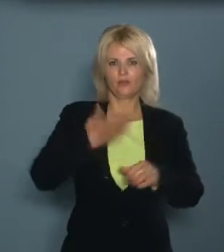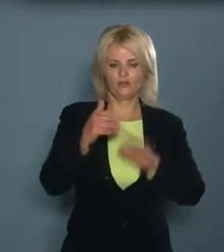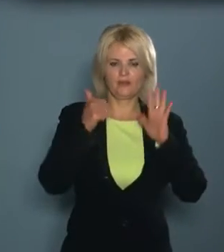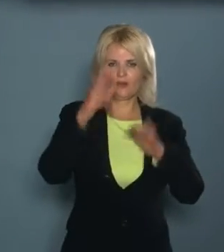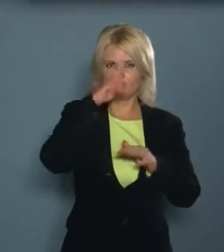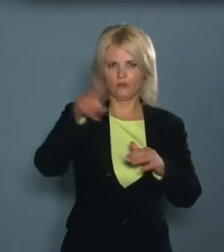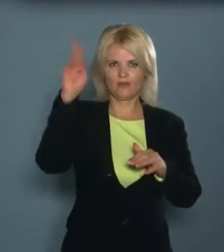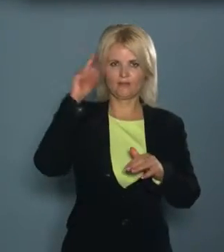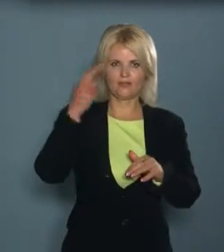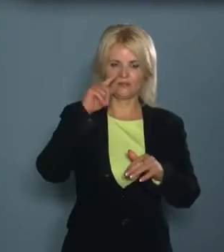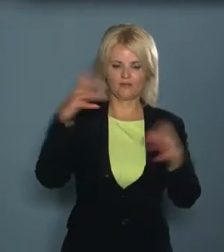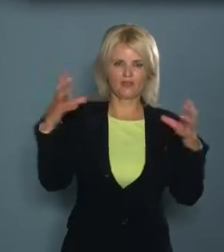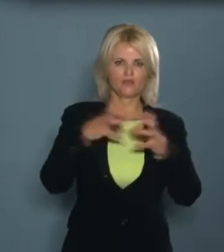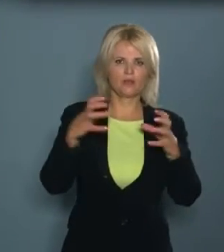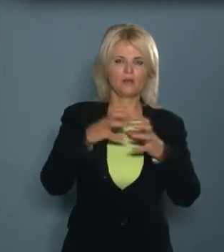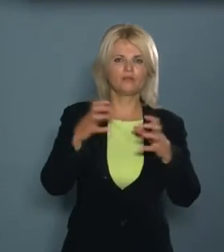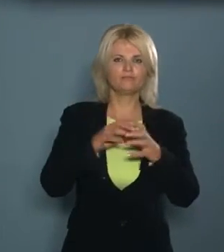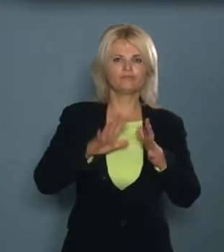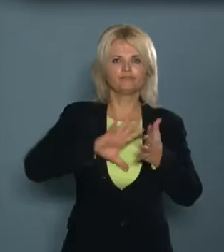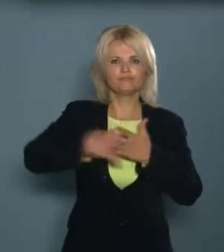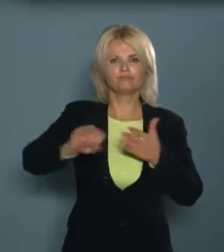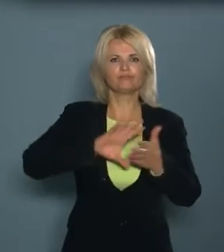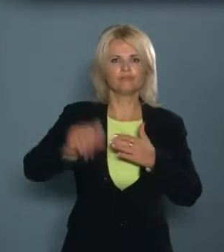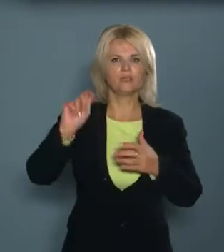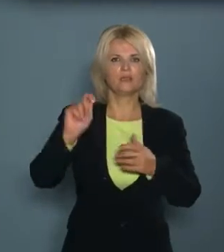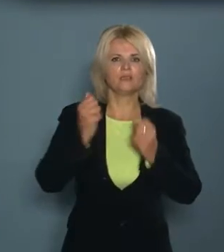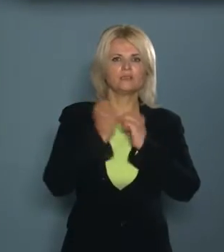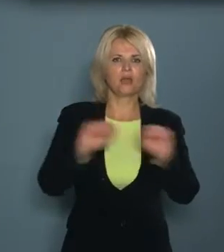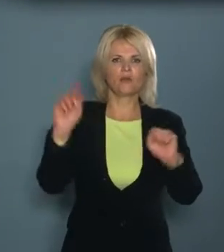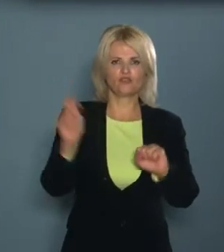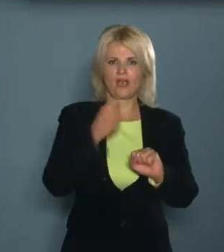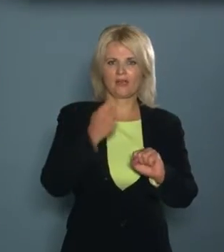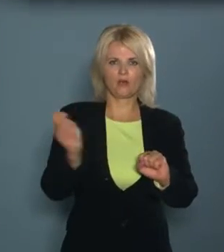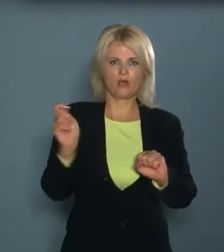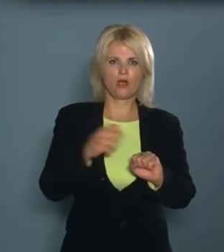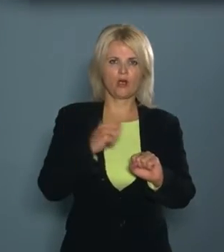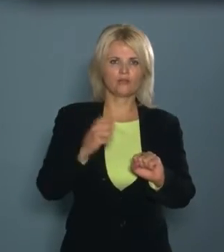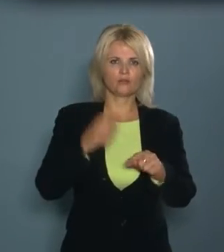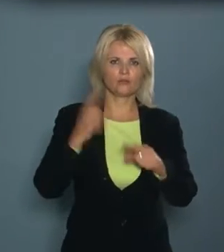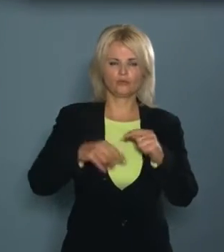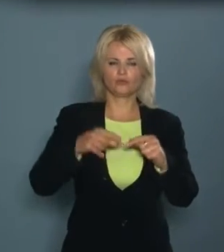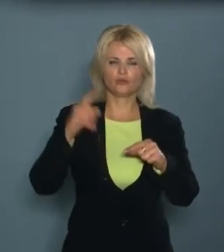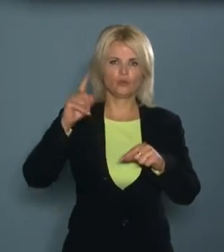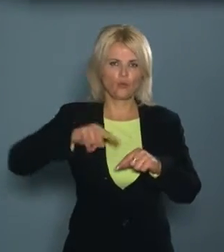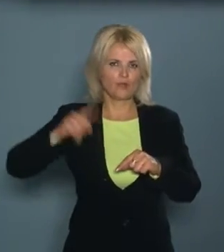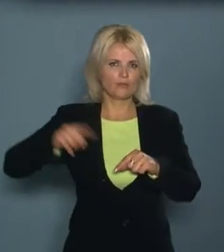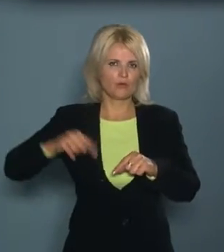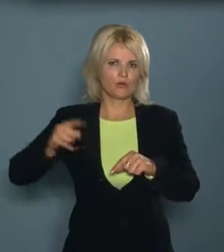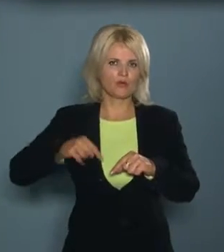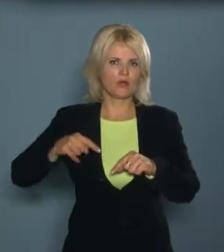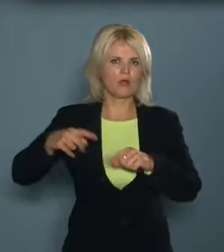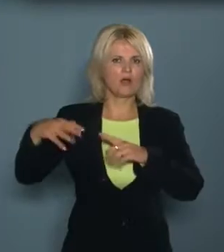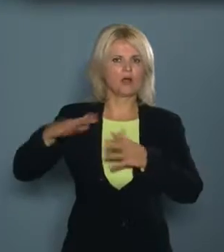1956. novemberében a szovjet csapatok eltiporták a szabadságharcot. Az év utolsó hónapjaiban a tüntető tömegbe